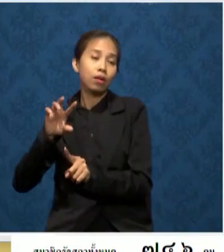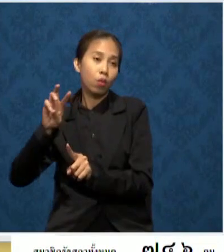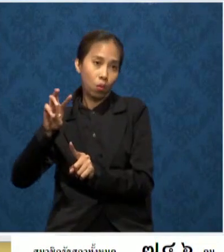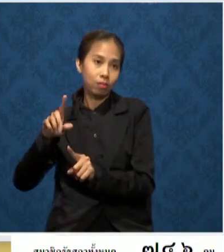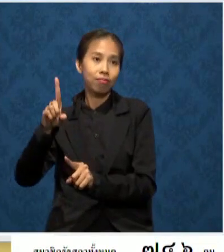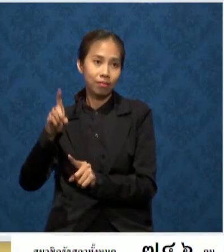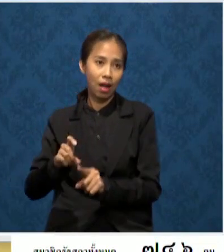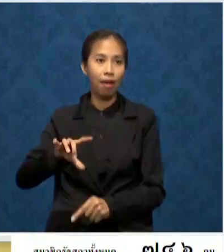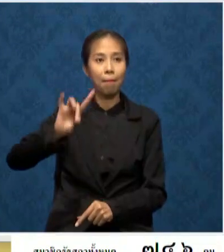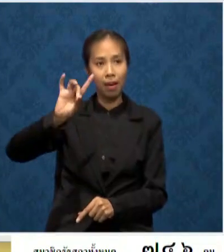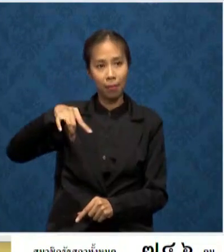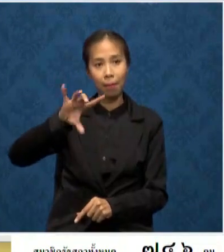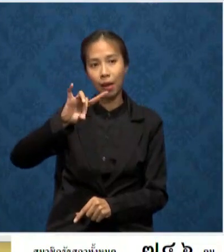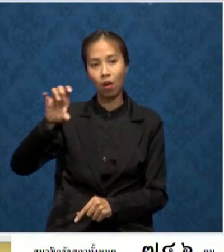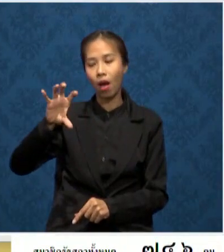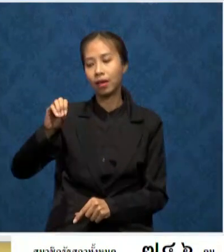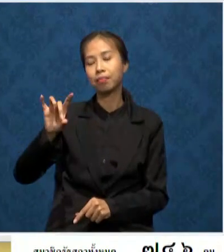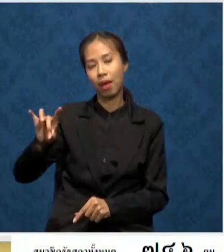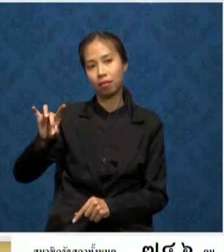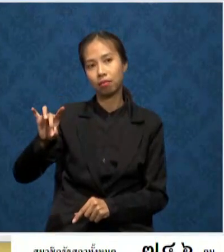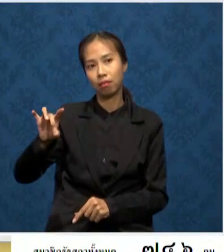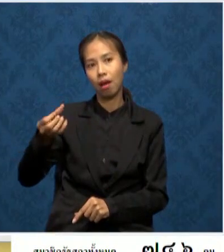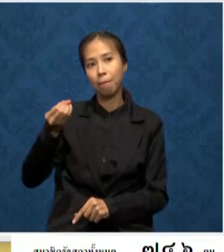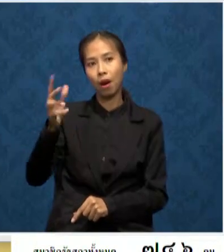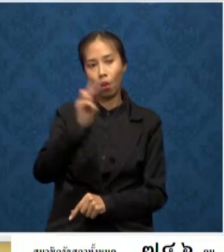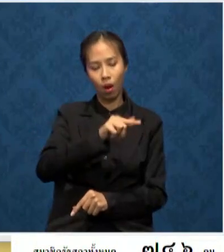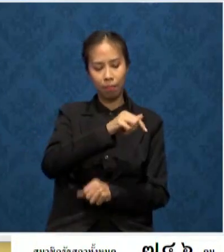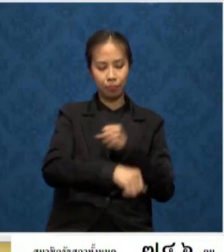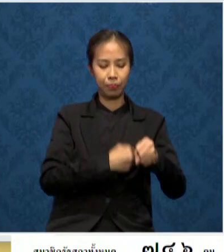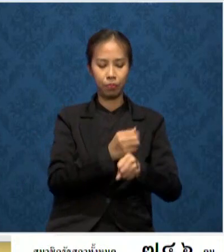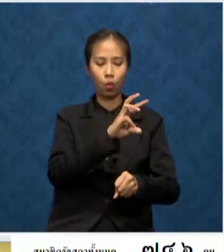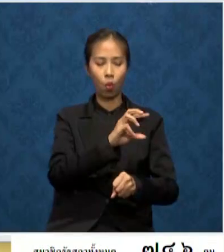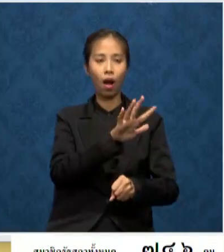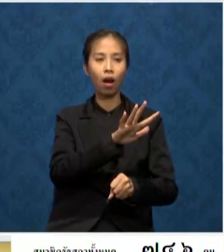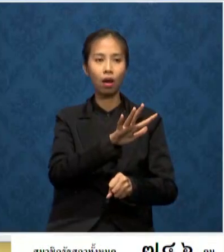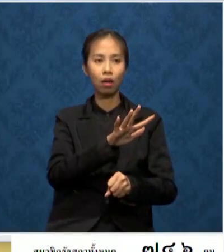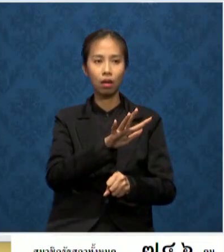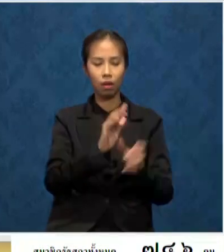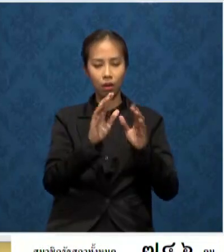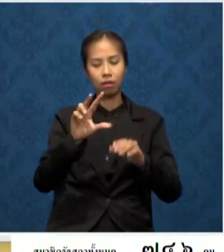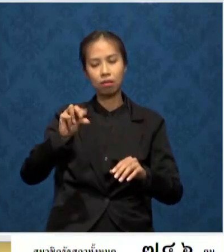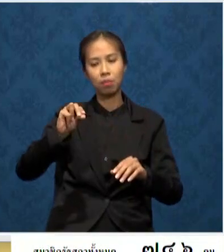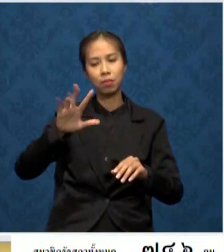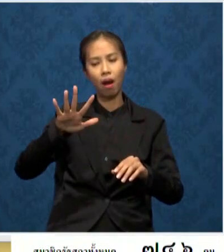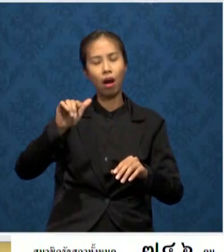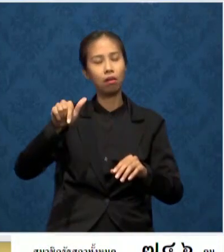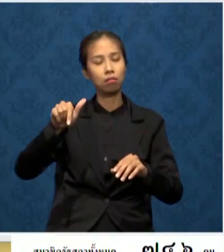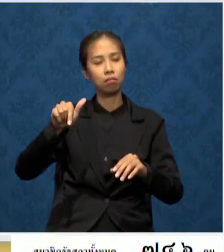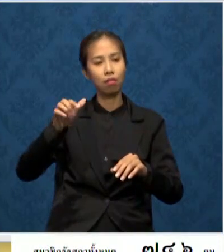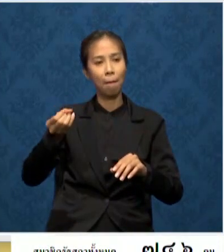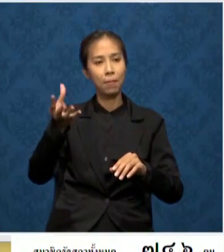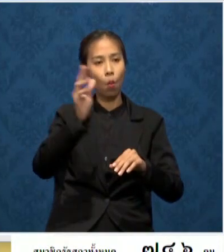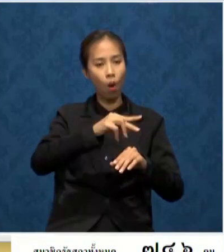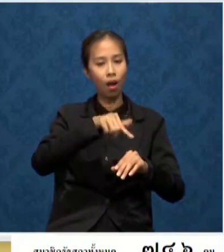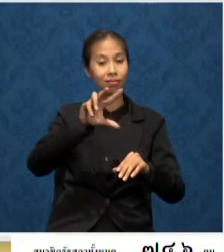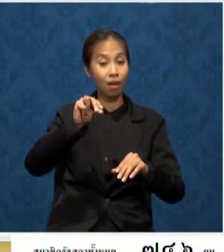858 คนสูงกาปี 6,535 ลายค่าเฉลี่ยขนาดน